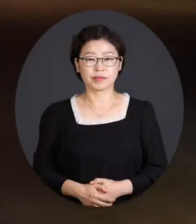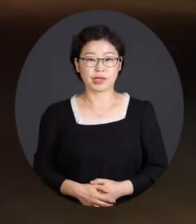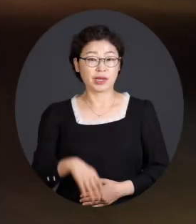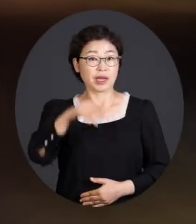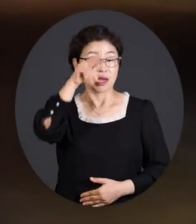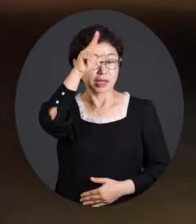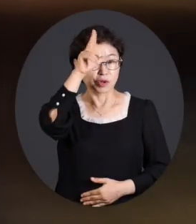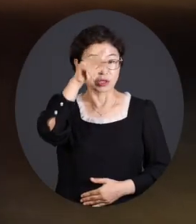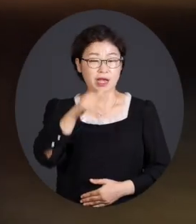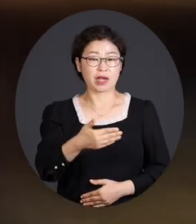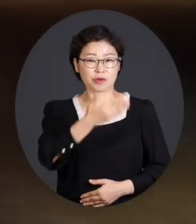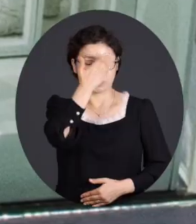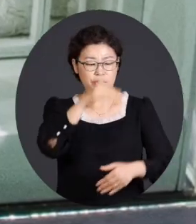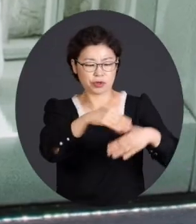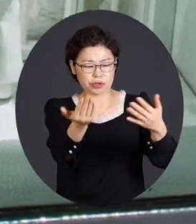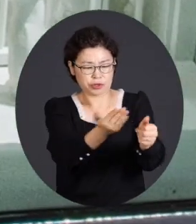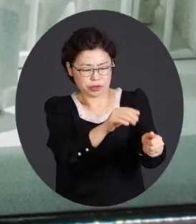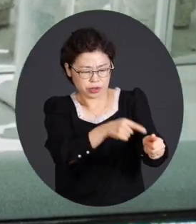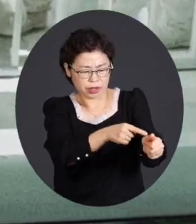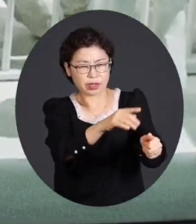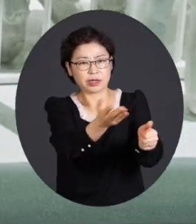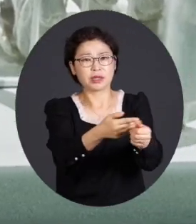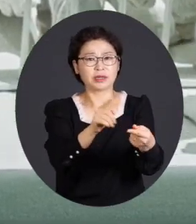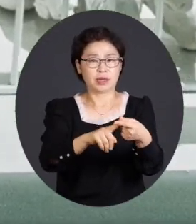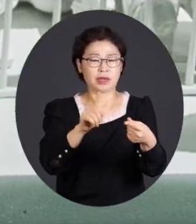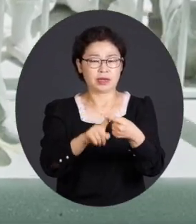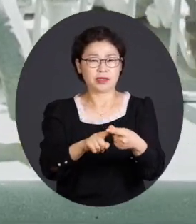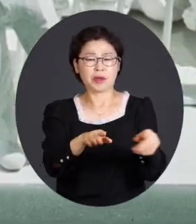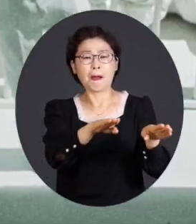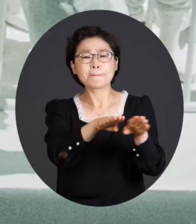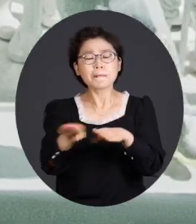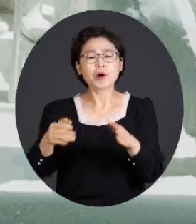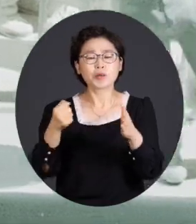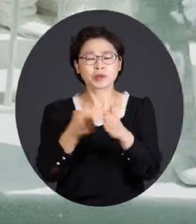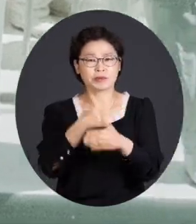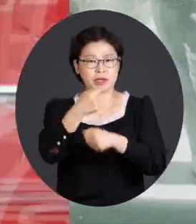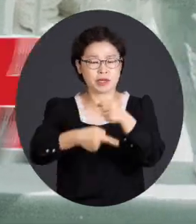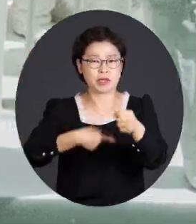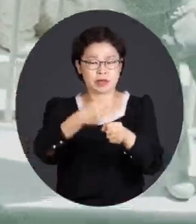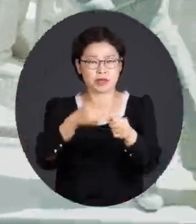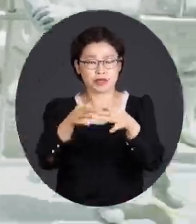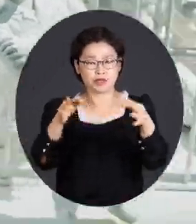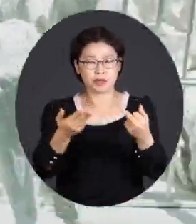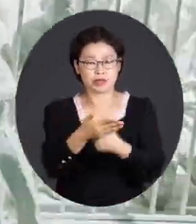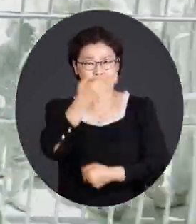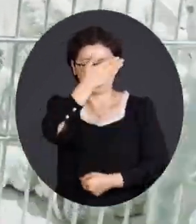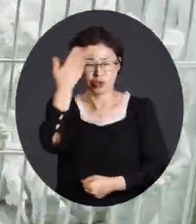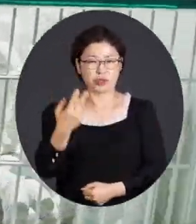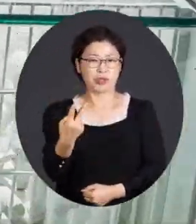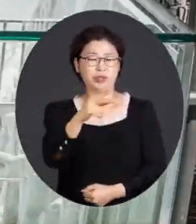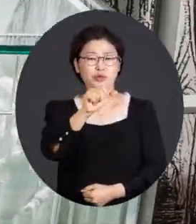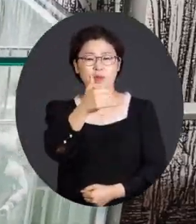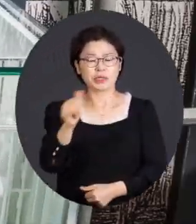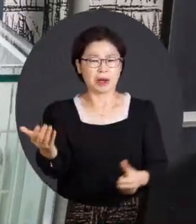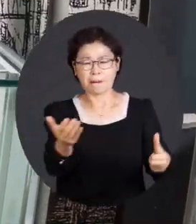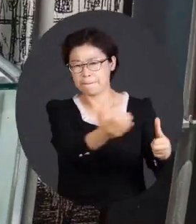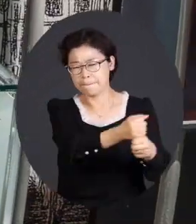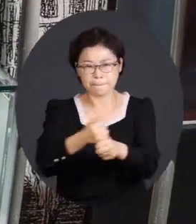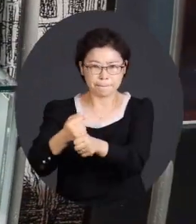응원경찰과 서북청년단은 파업을 빌미로 1년 동안 제주 청년 2,500여 명을